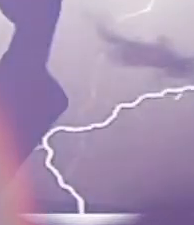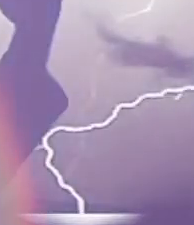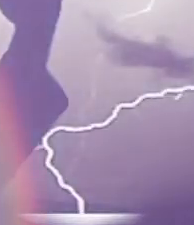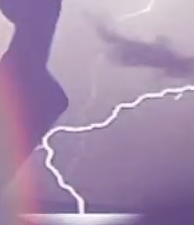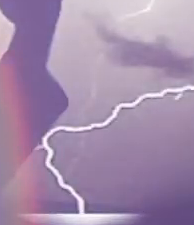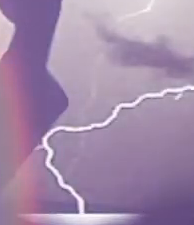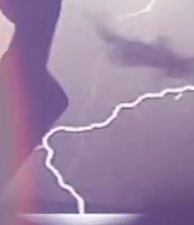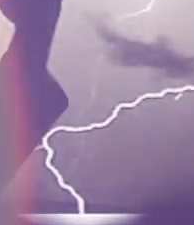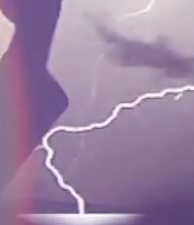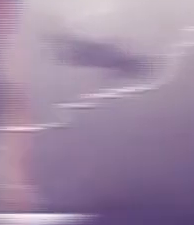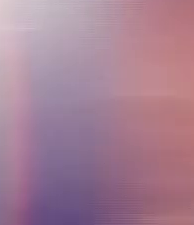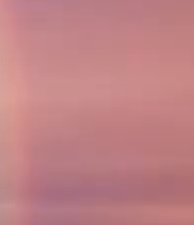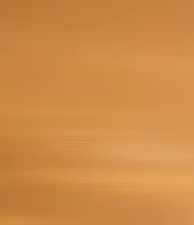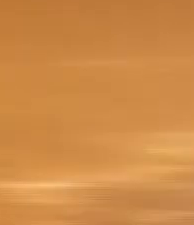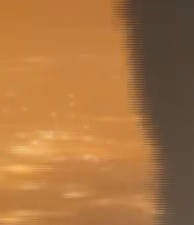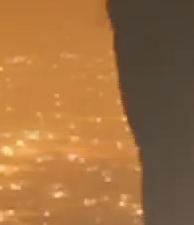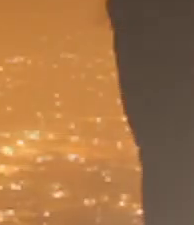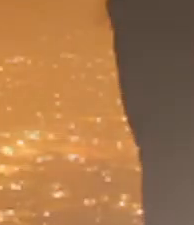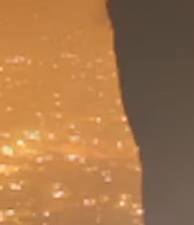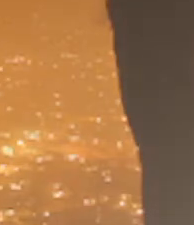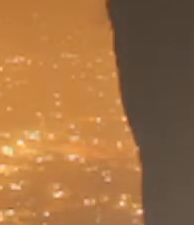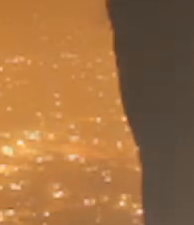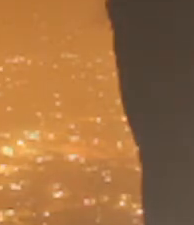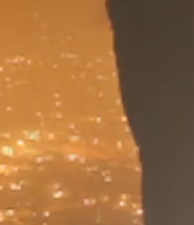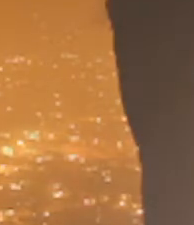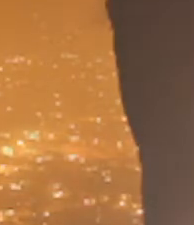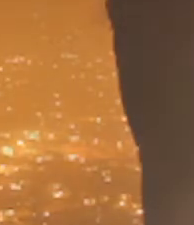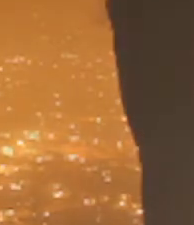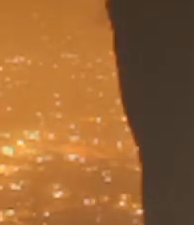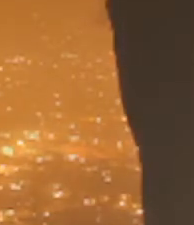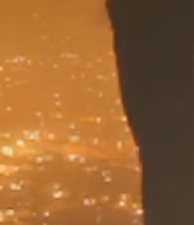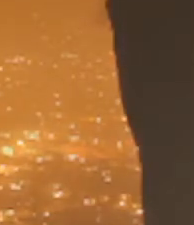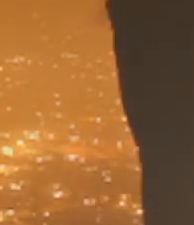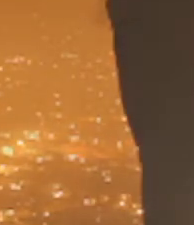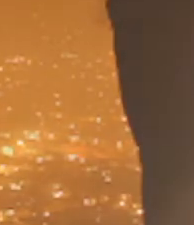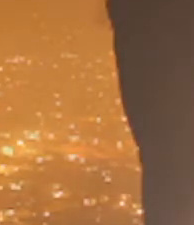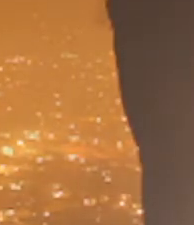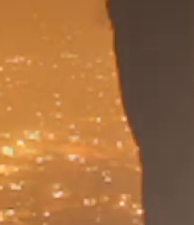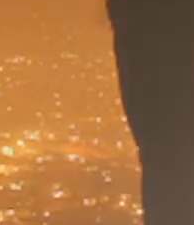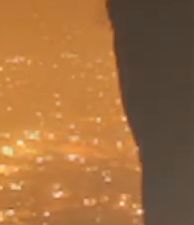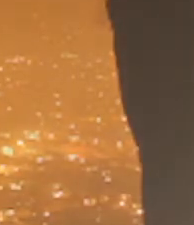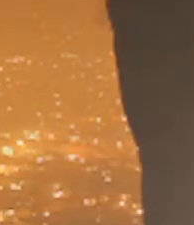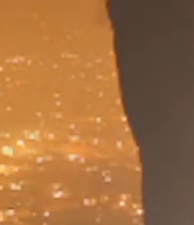يستميل العصاه يحذر من رأى رقدة